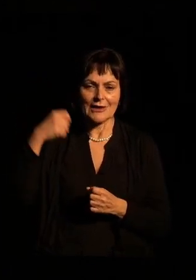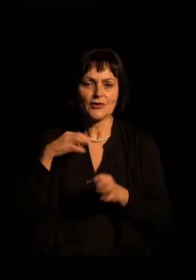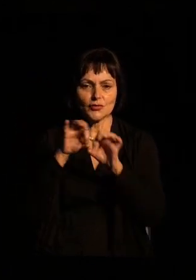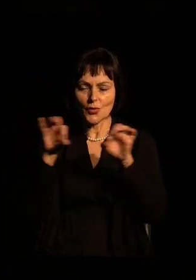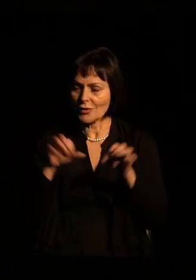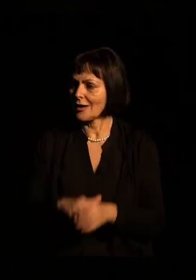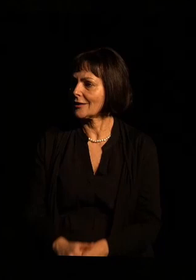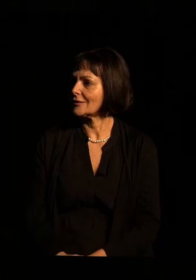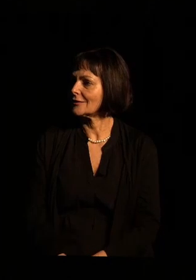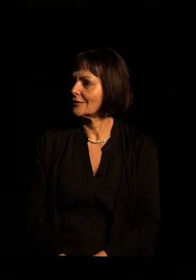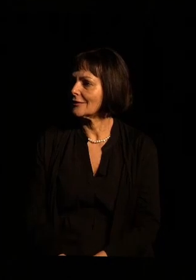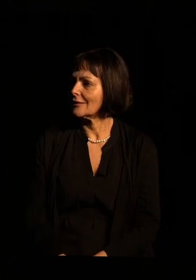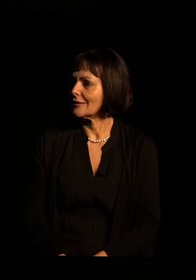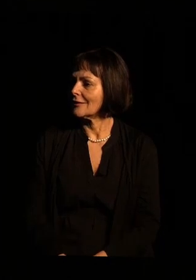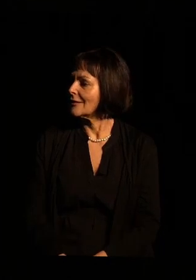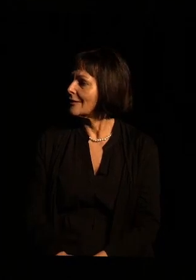sznurkach. No ale jeszcze